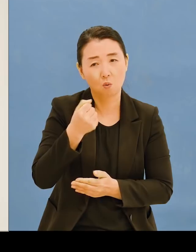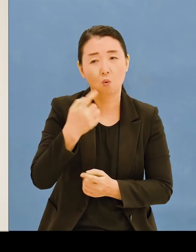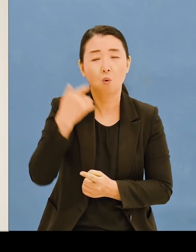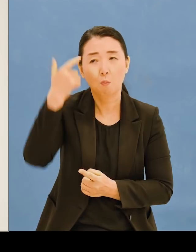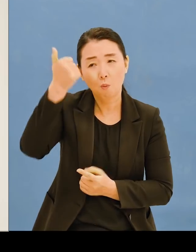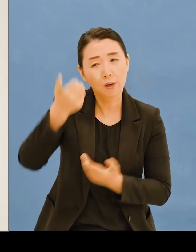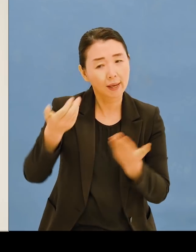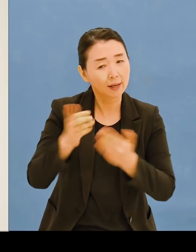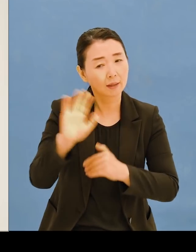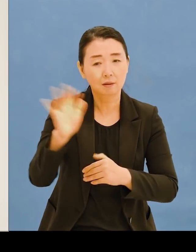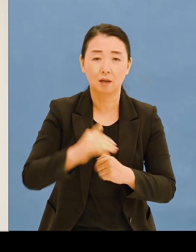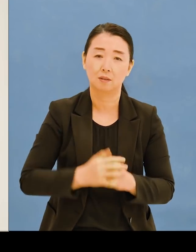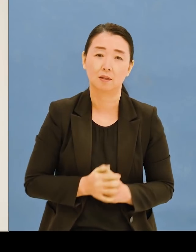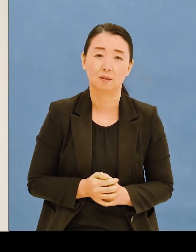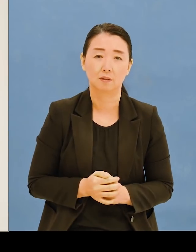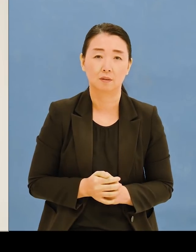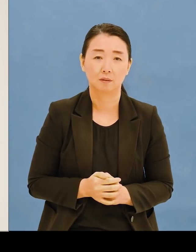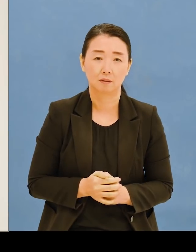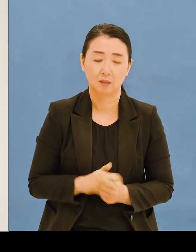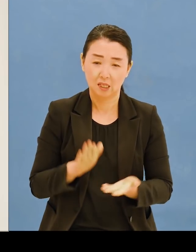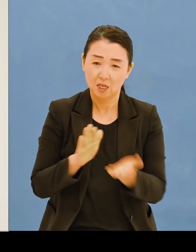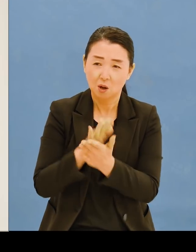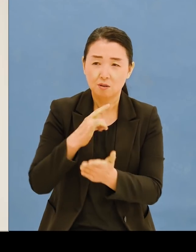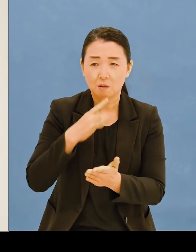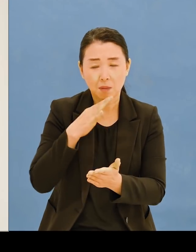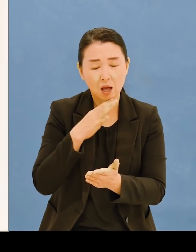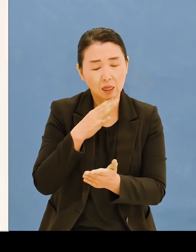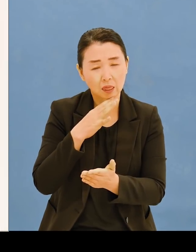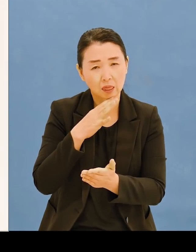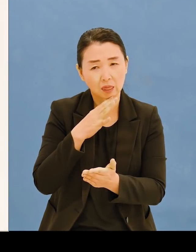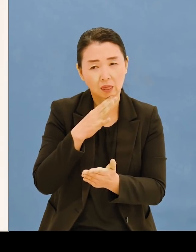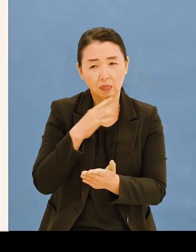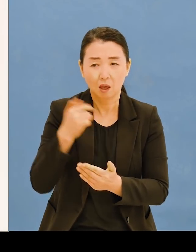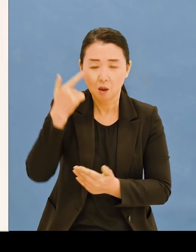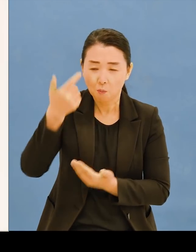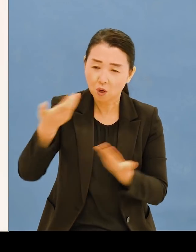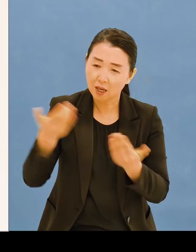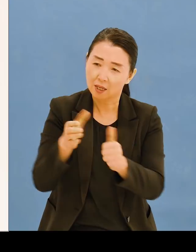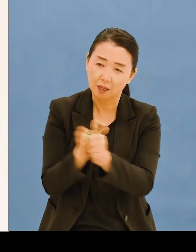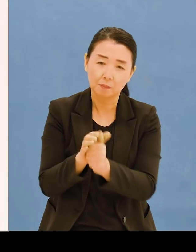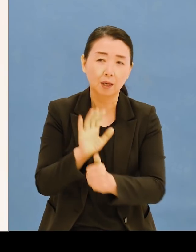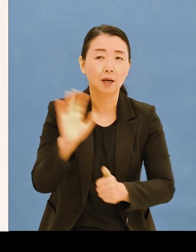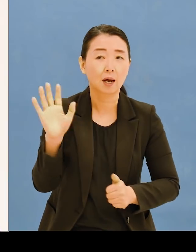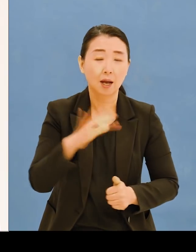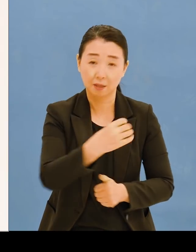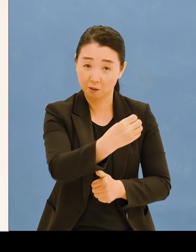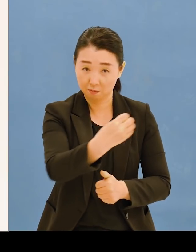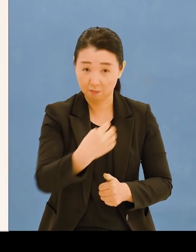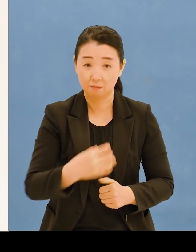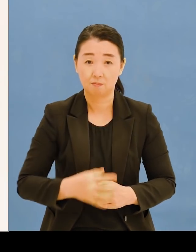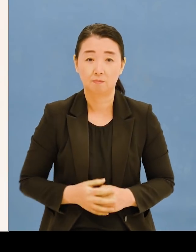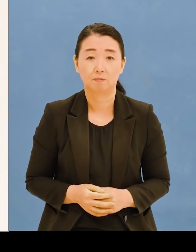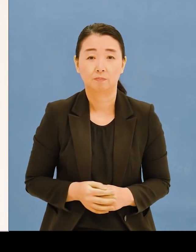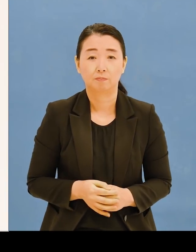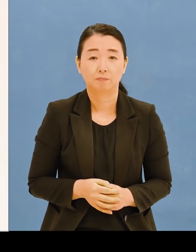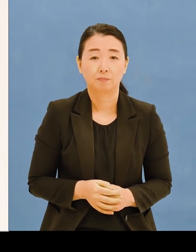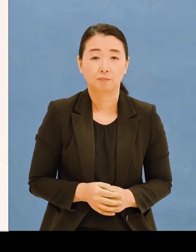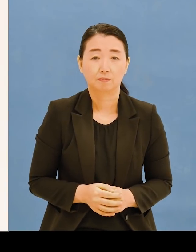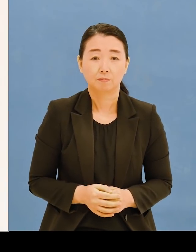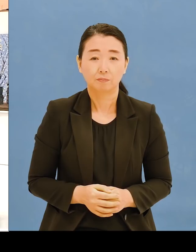아니다. 열정만 가지고 목회하는 것이 아니다. 이런 이야기를 하셨다라고